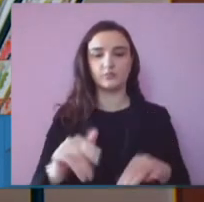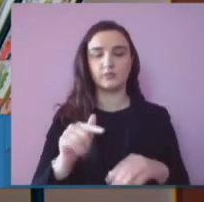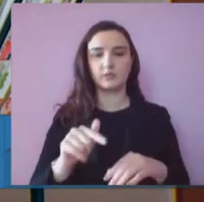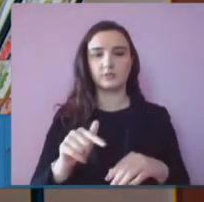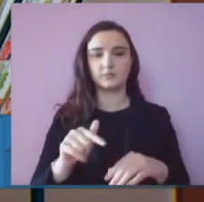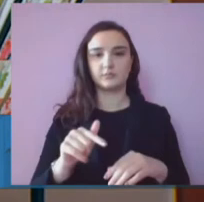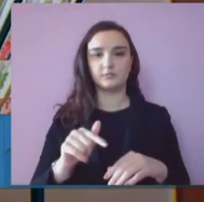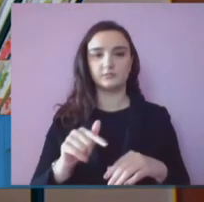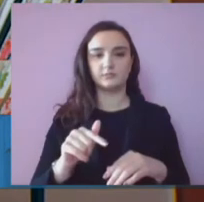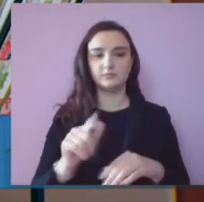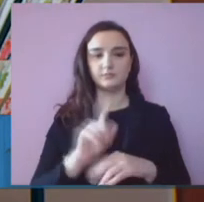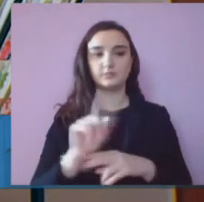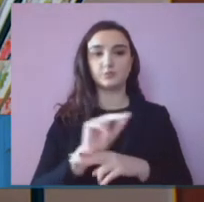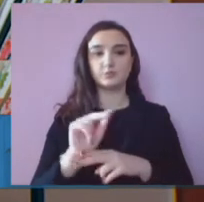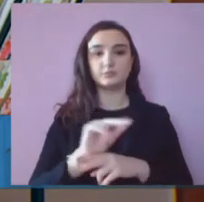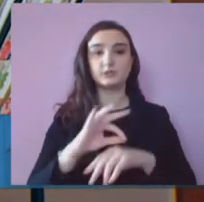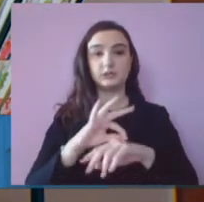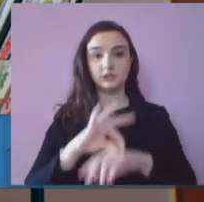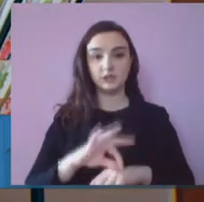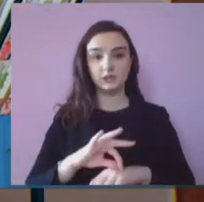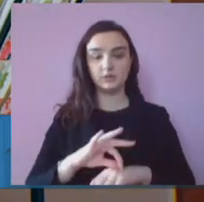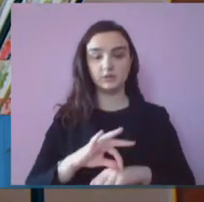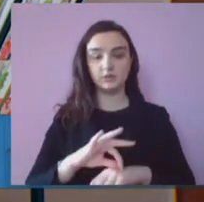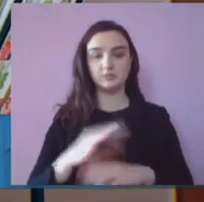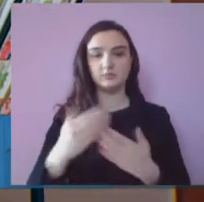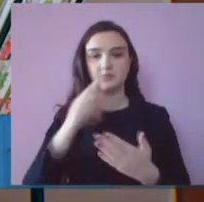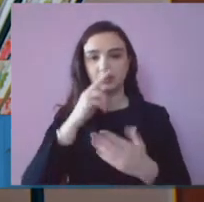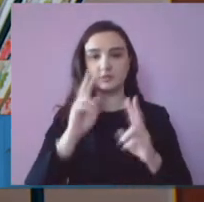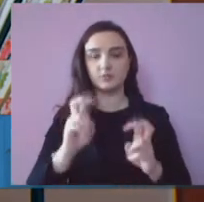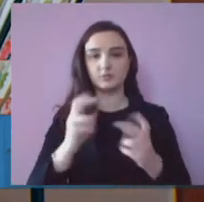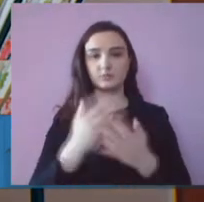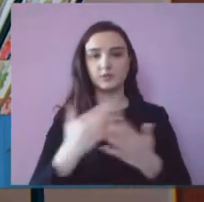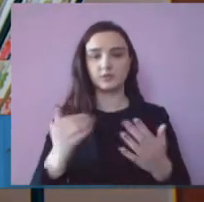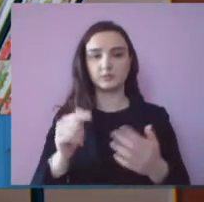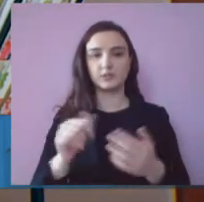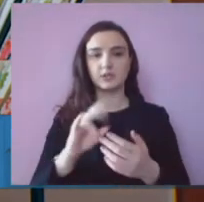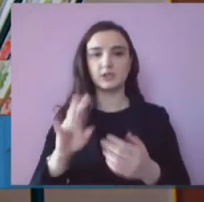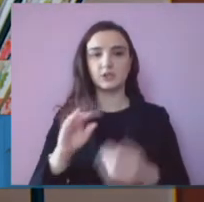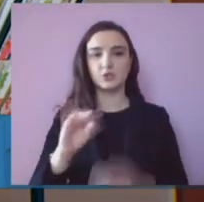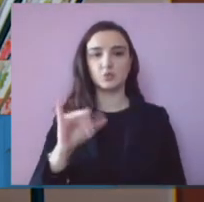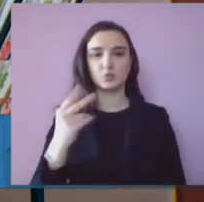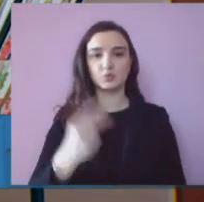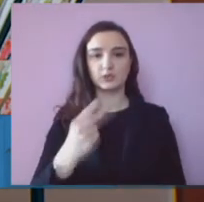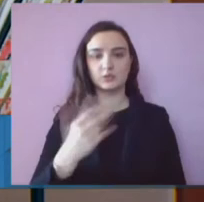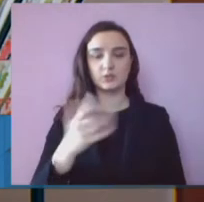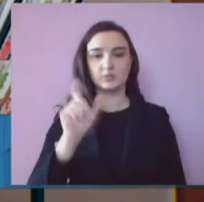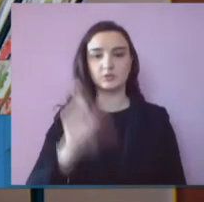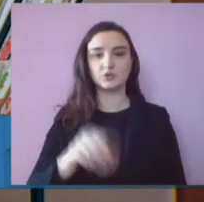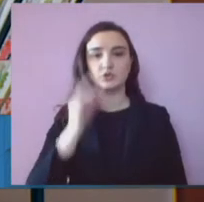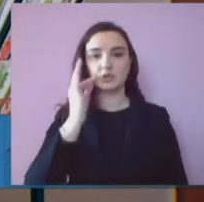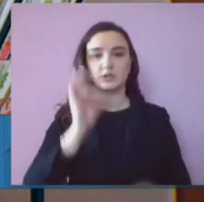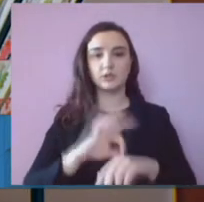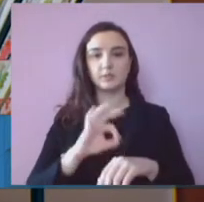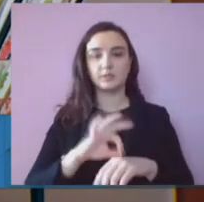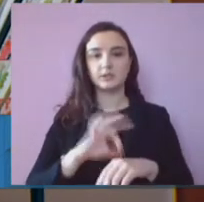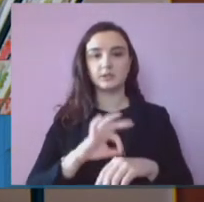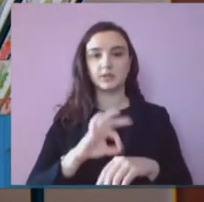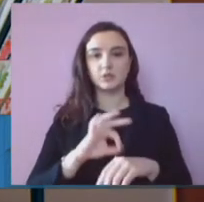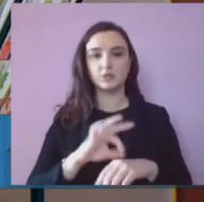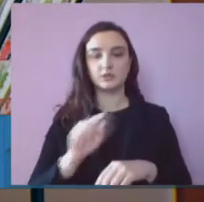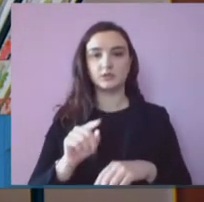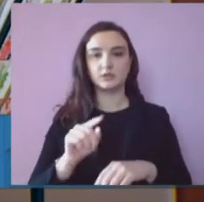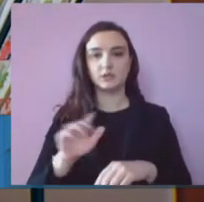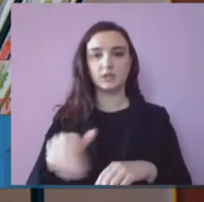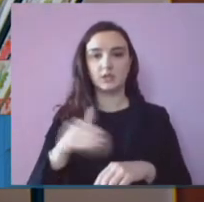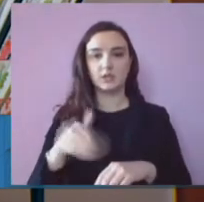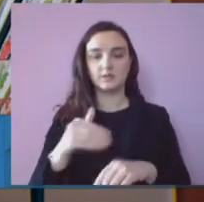რაიმე მკურნალობას, მაგალითად ტაბლეტირებული პრეპარატებით ან ინსულინით. Თუ ადამიანს საქრიანი დიაბეტის დიაგნოზი არ აქვს